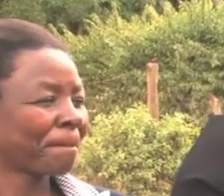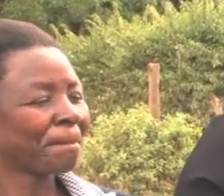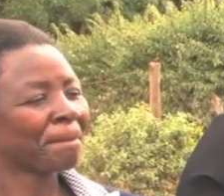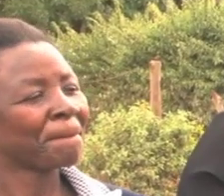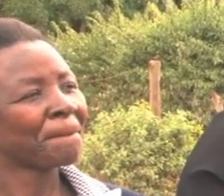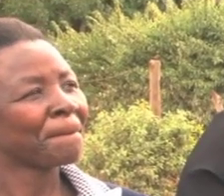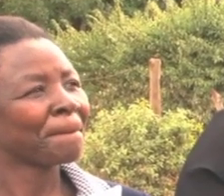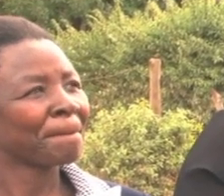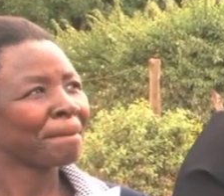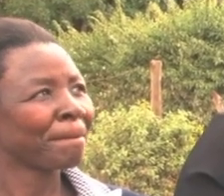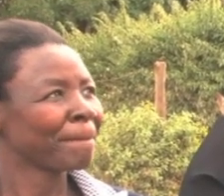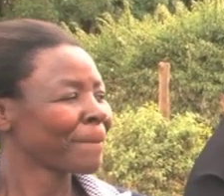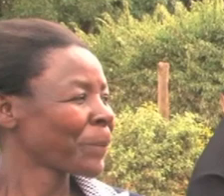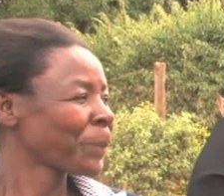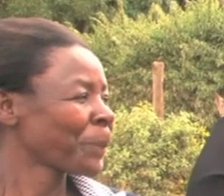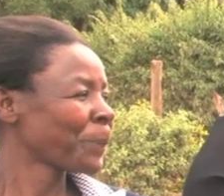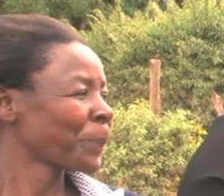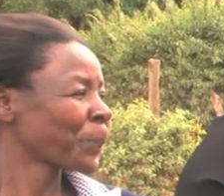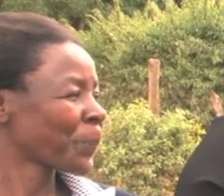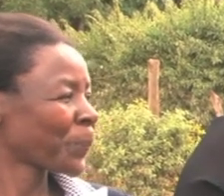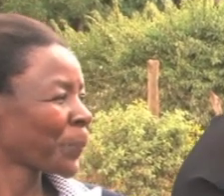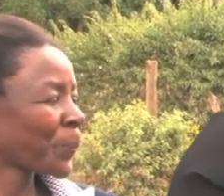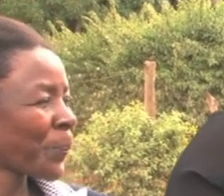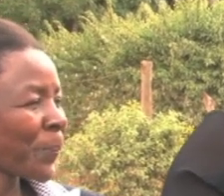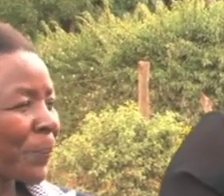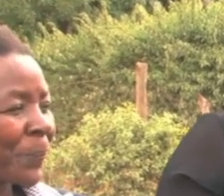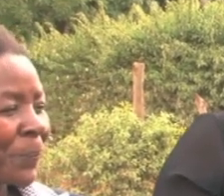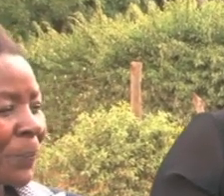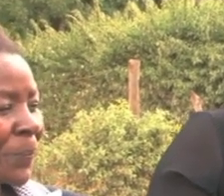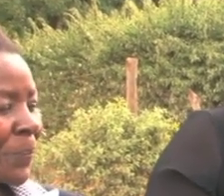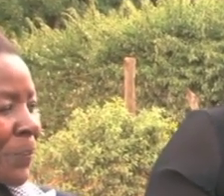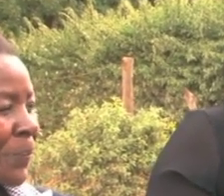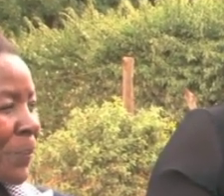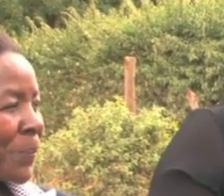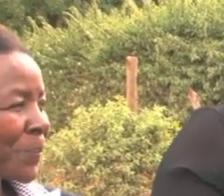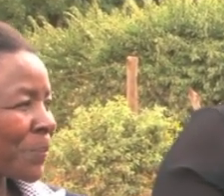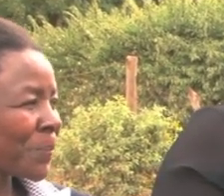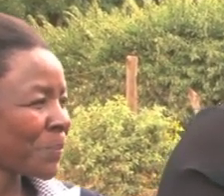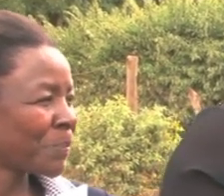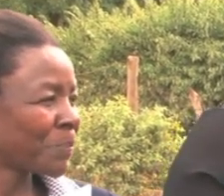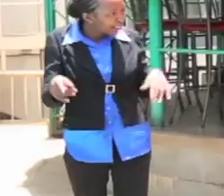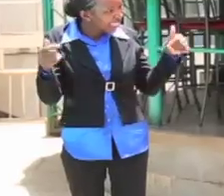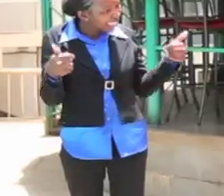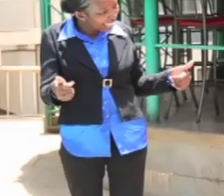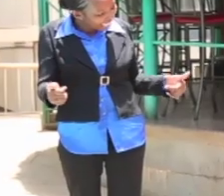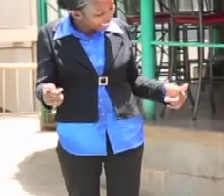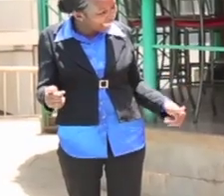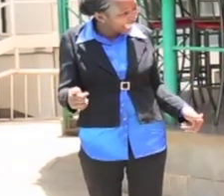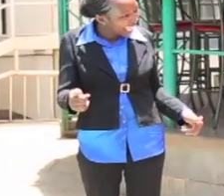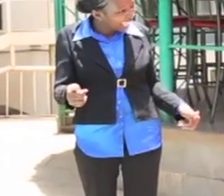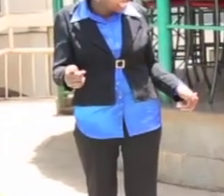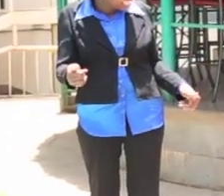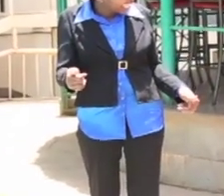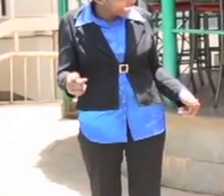wako na watoto wako na disability tofauti, ya kwamba disability is not inability.